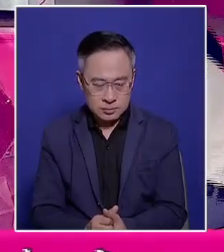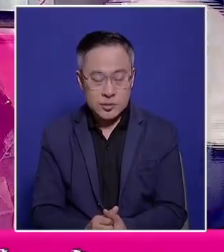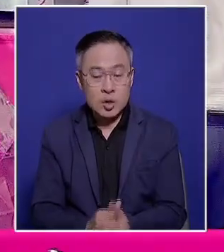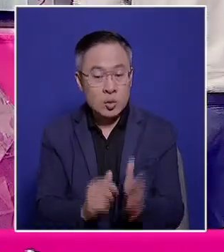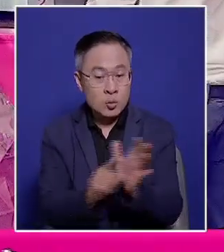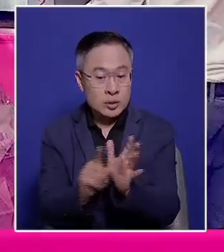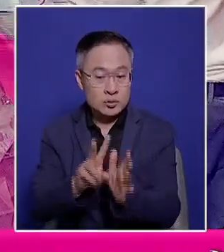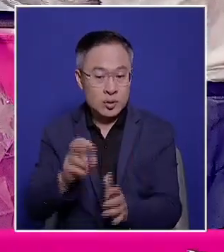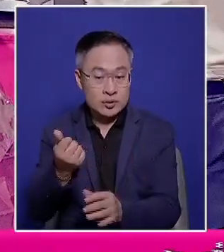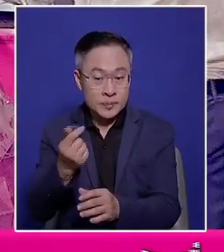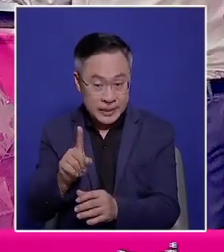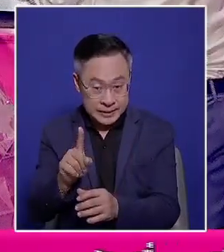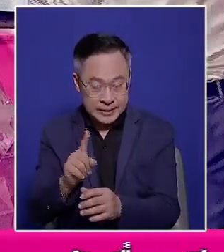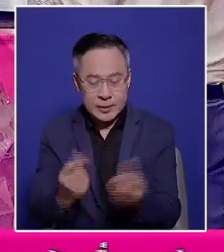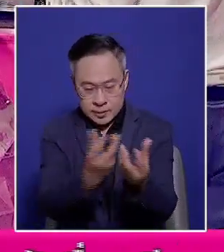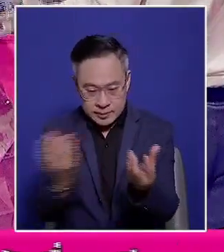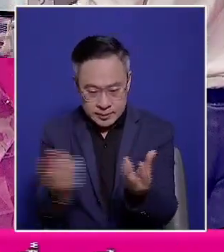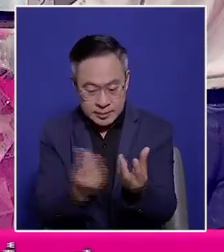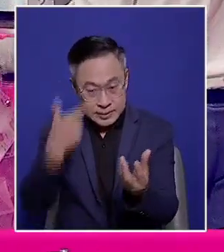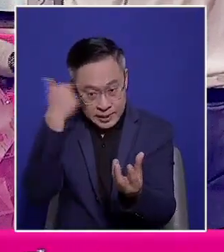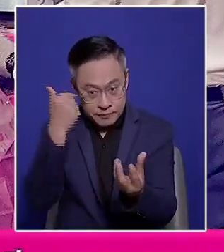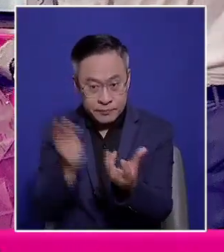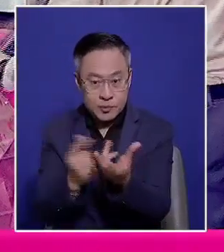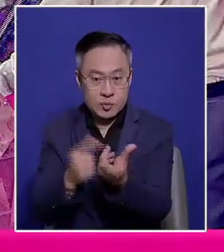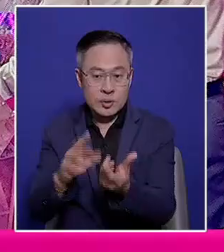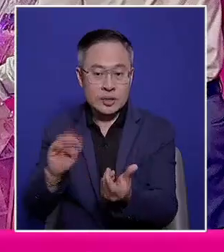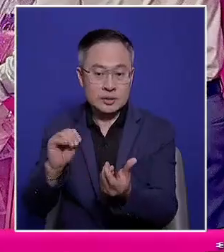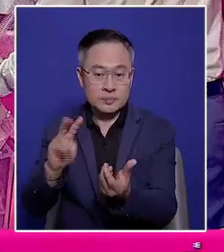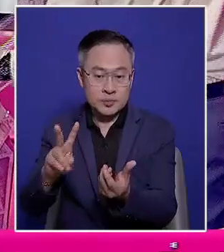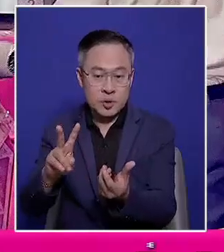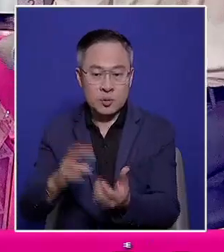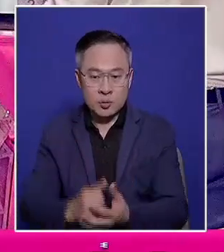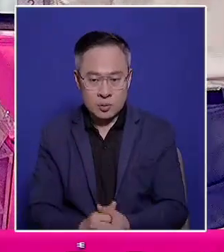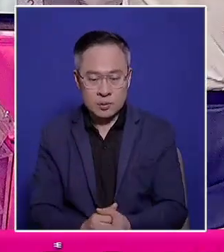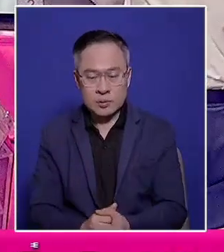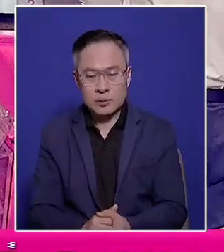งวดที่211จำนวน42ลูก